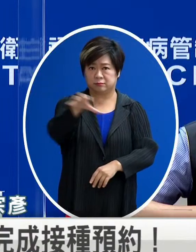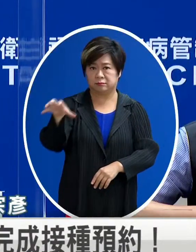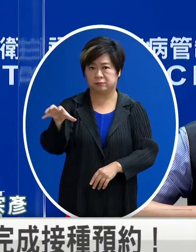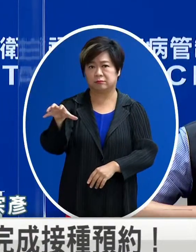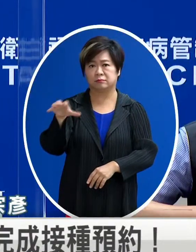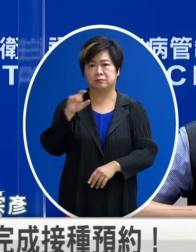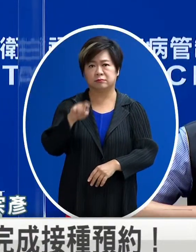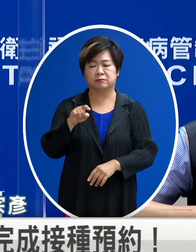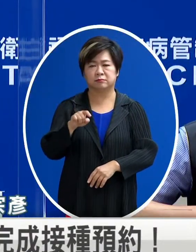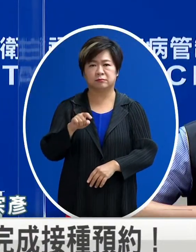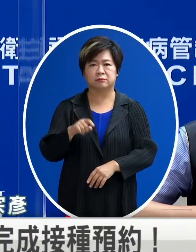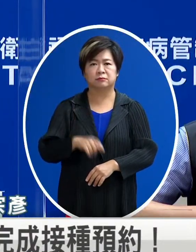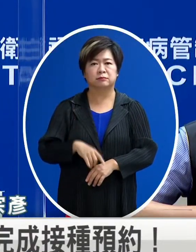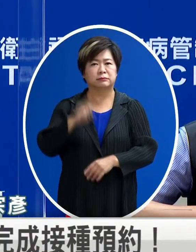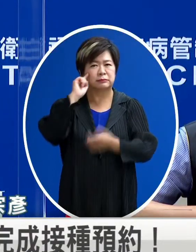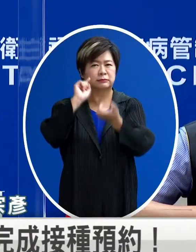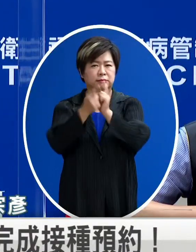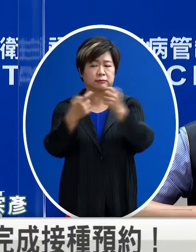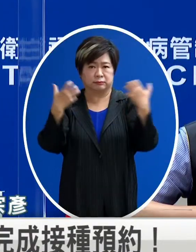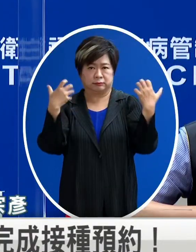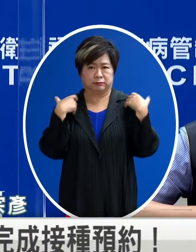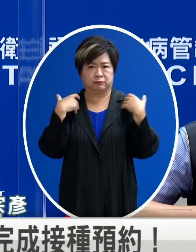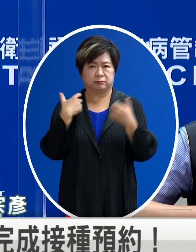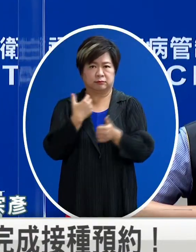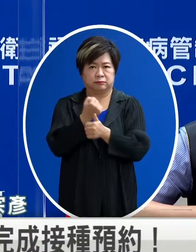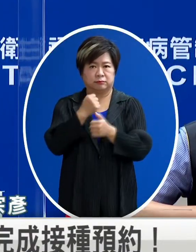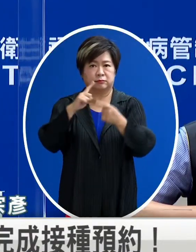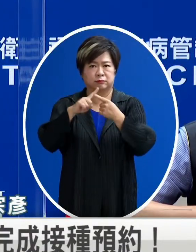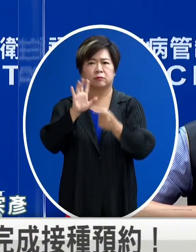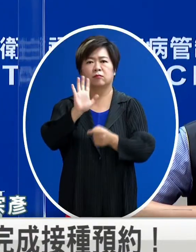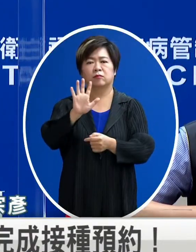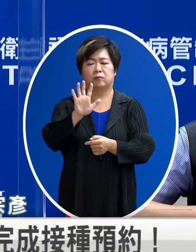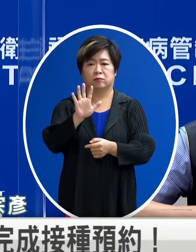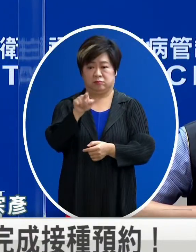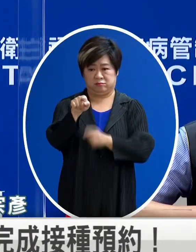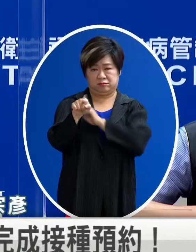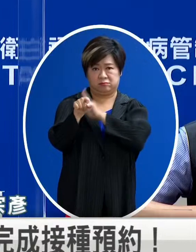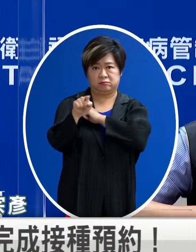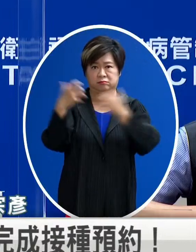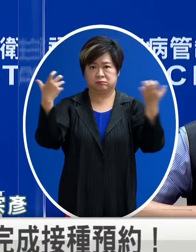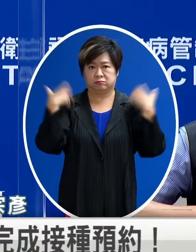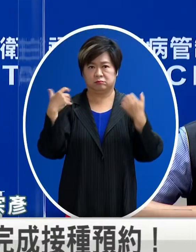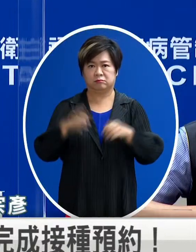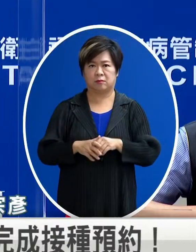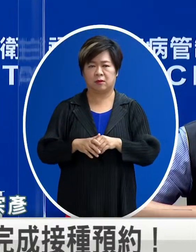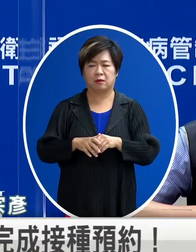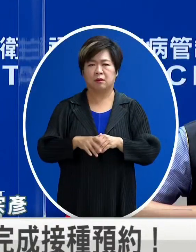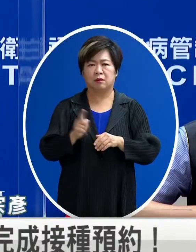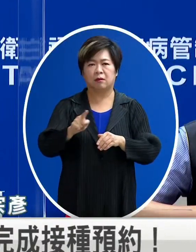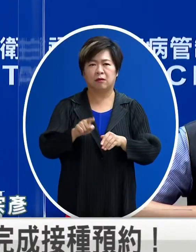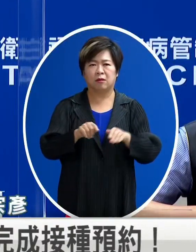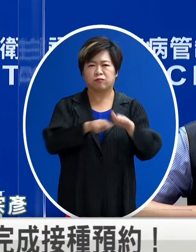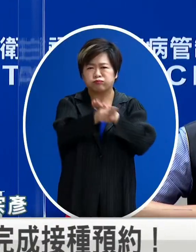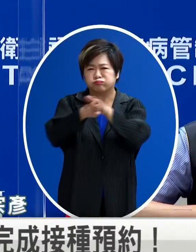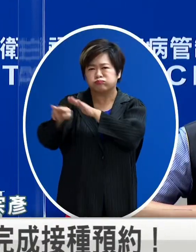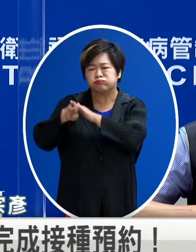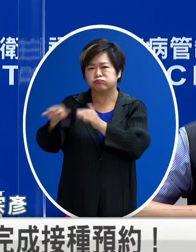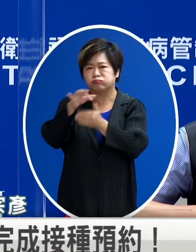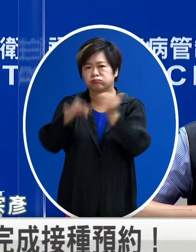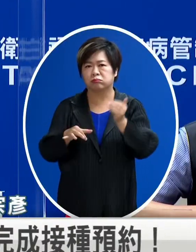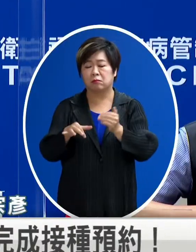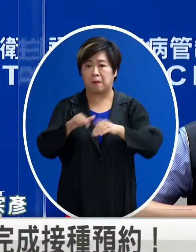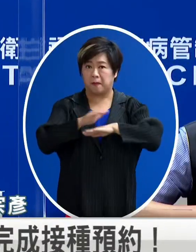所的这个灾害管理人的部分都要落实这些疏散撤离的机制，那他们也要平常